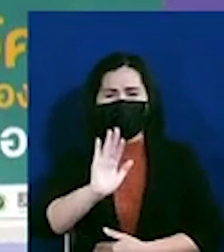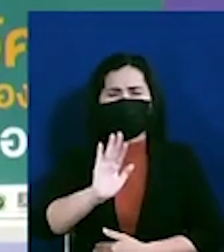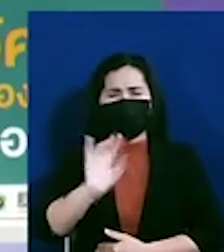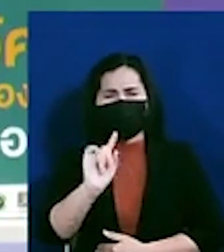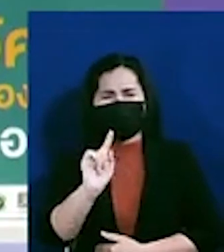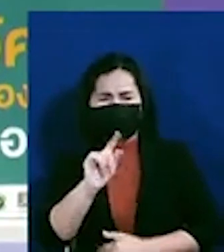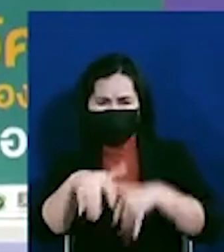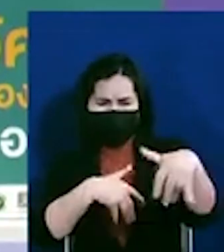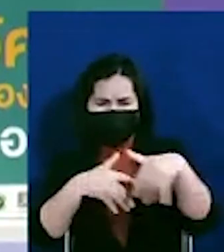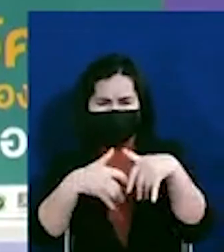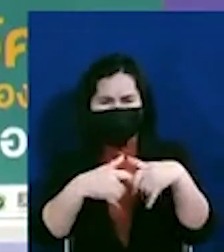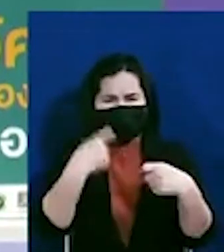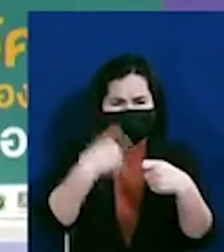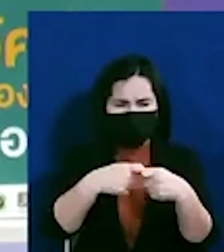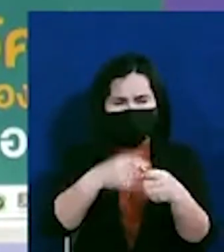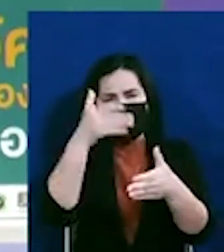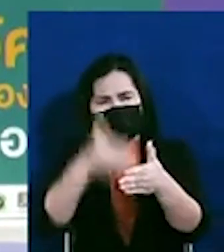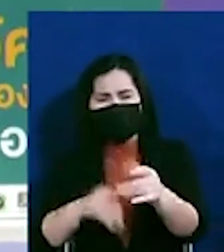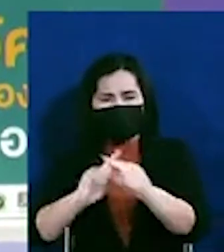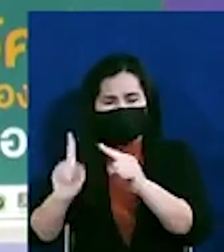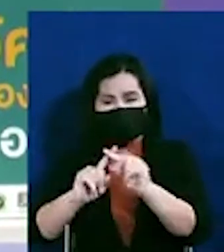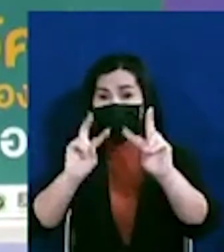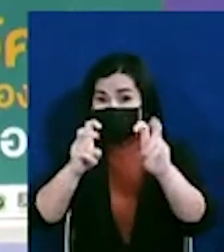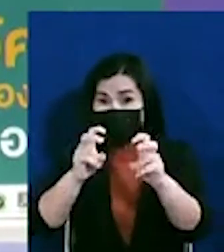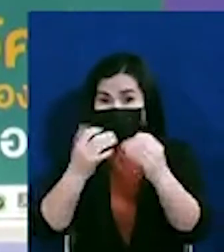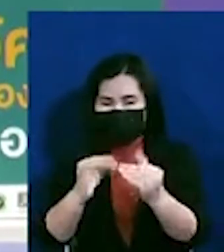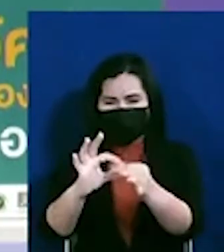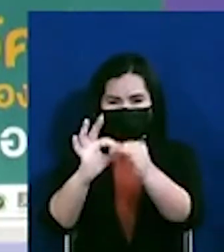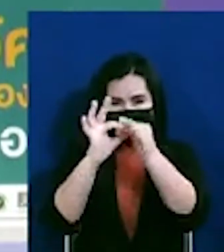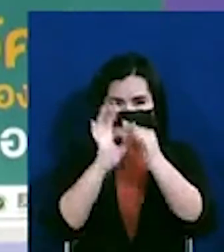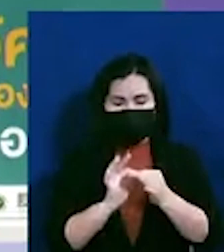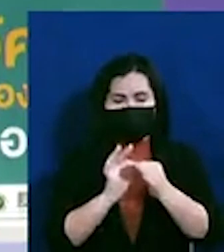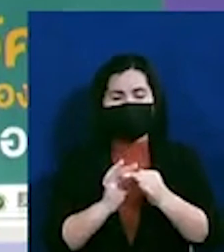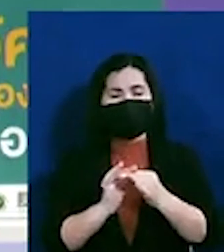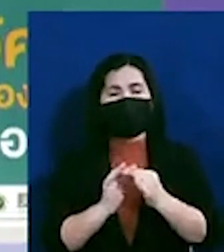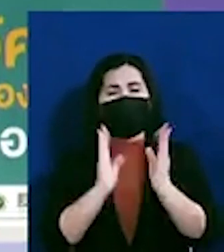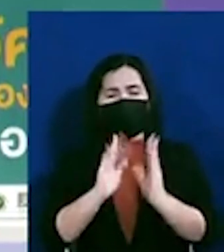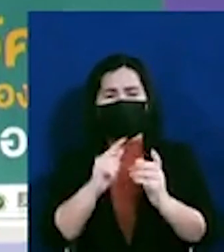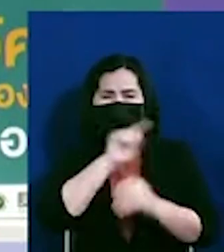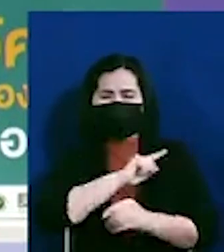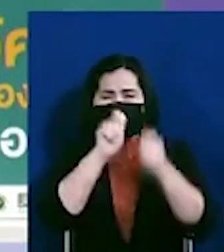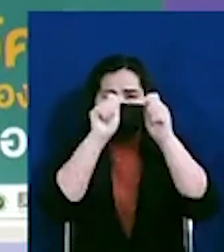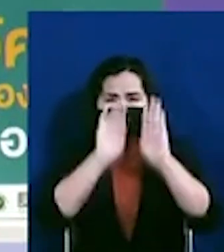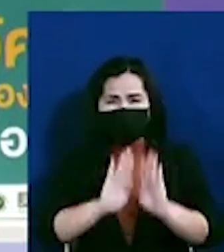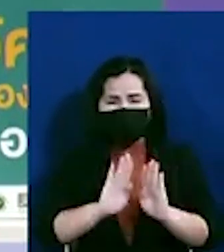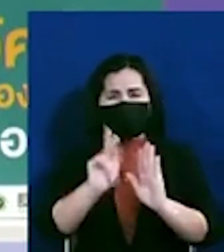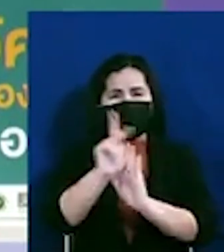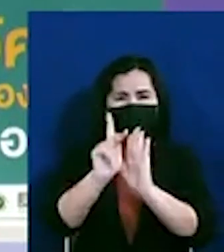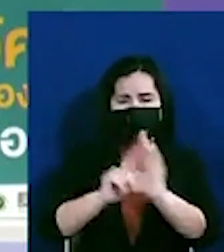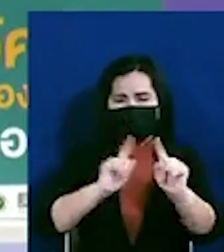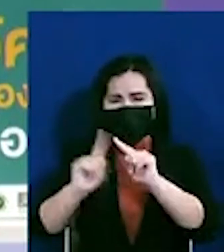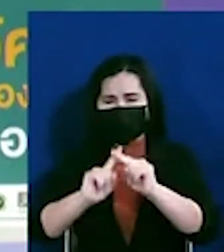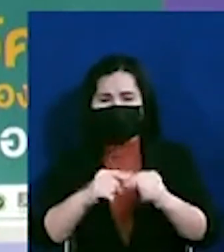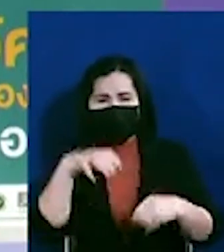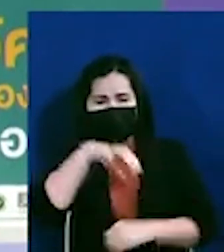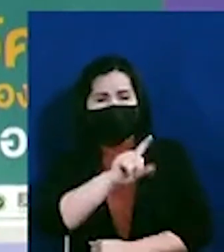หนึ่งนะครับที่ทางผู้บริหารนะครับที่กำหนดอธิบายก็ได้มอบให้หน่วยงานที่เกี่ยวข้องได้มาปรึกษาหารือกันนะครับใน